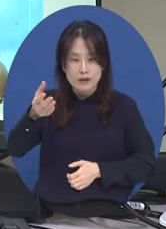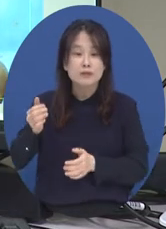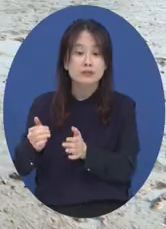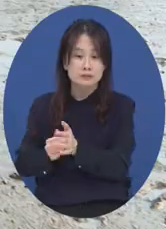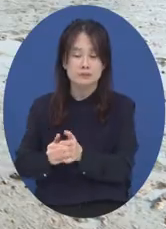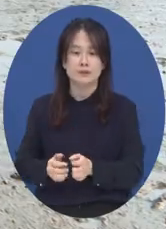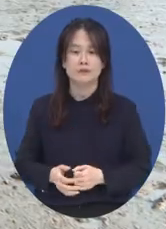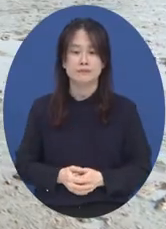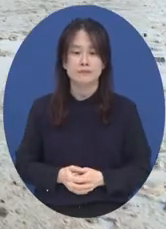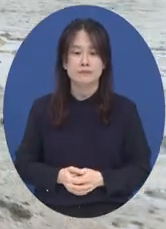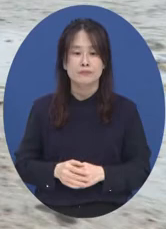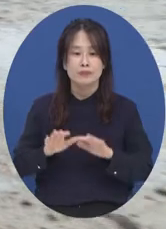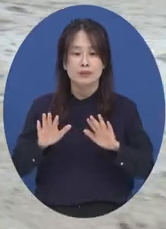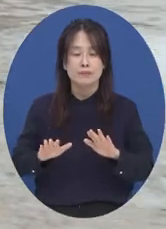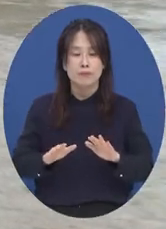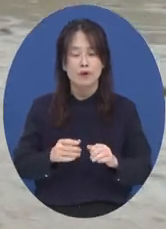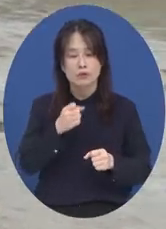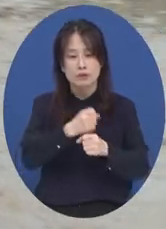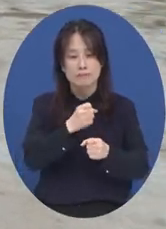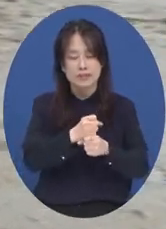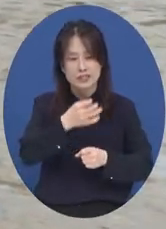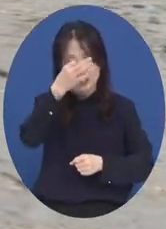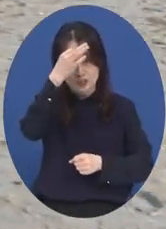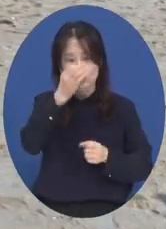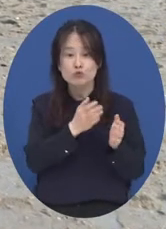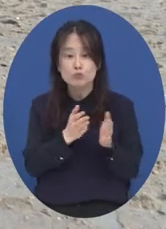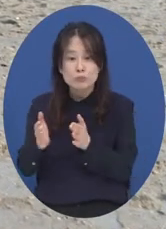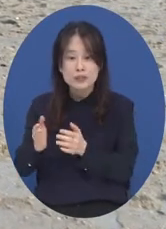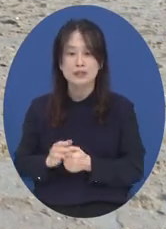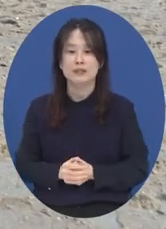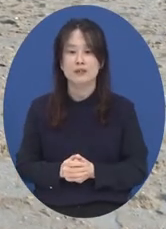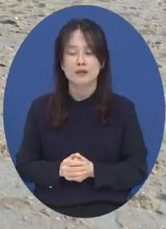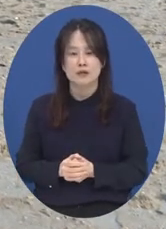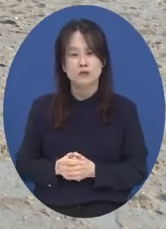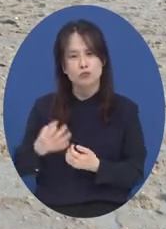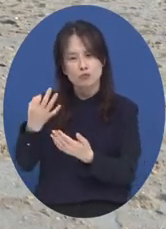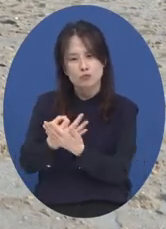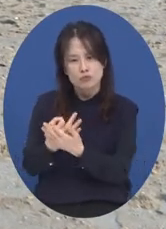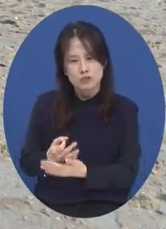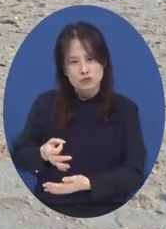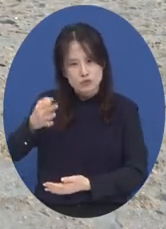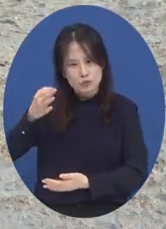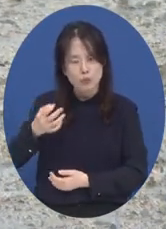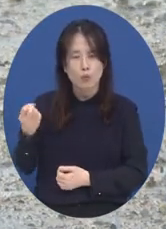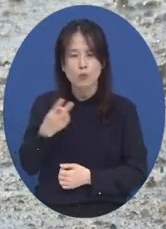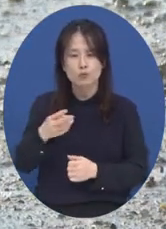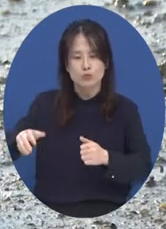있습니다. 이번 생산 기술 확보와 방류가 어민들의 소득 자원 확보와